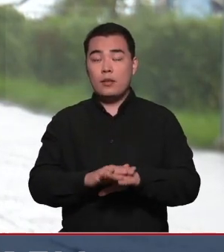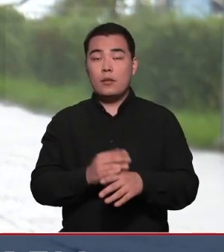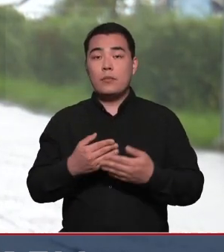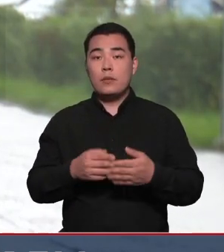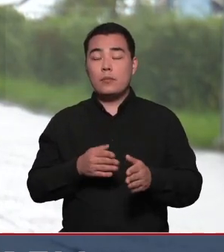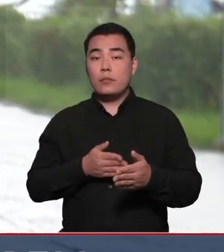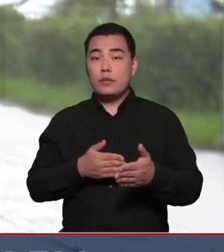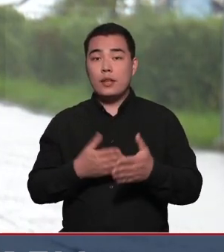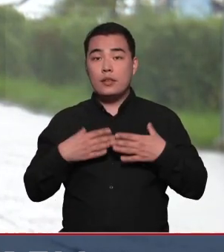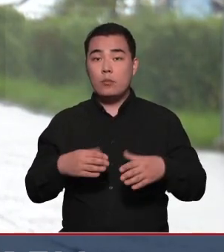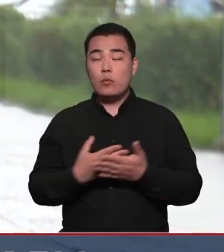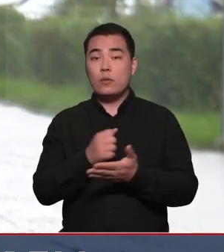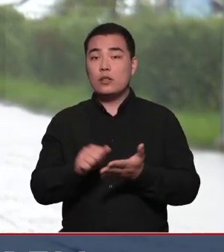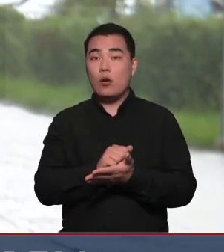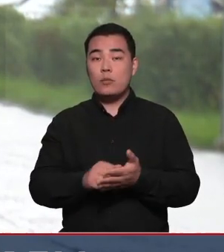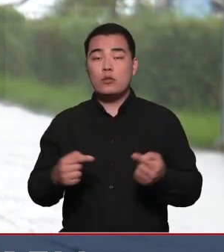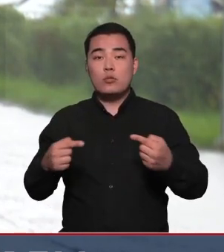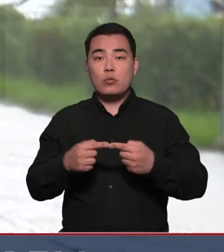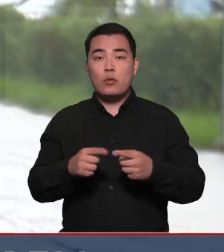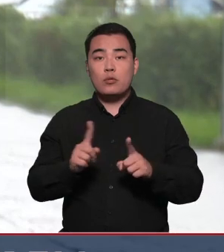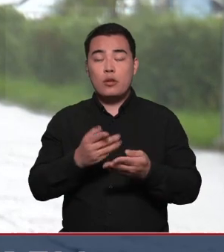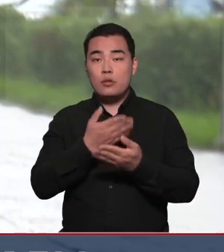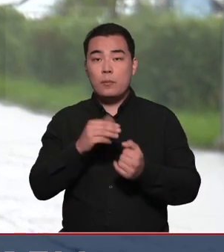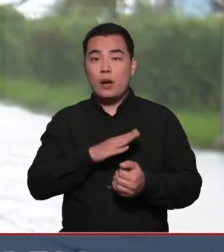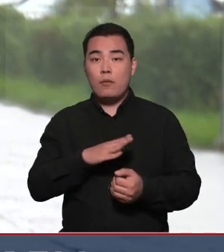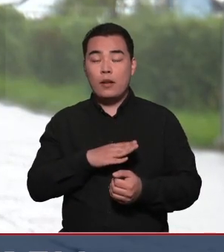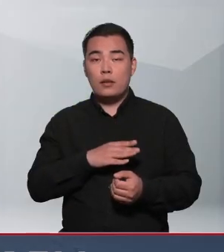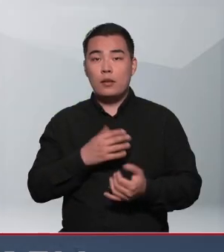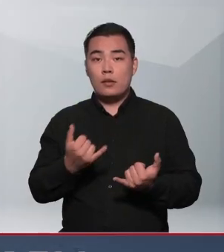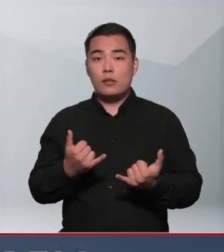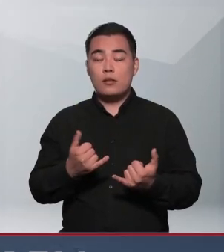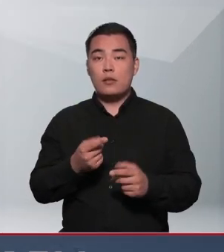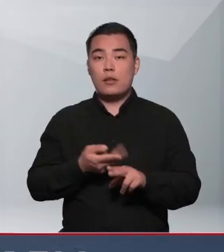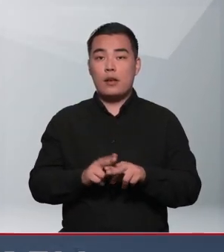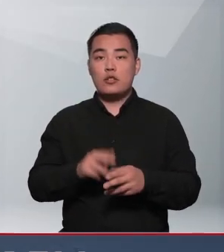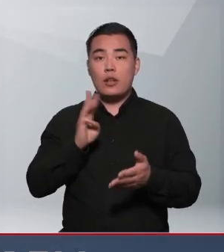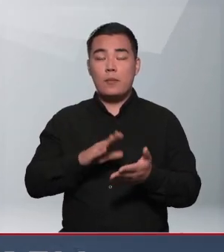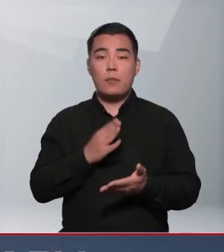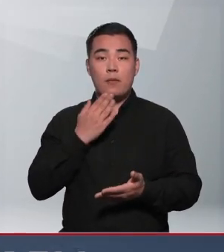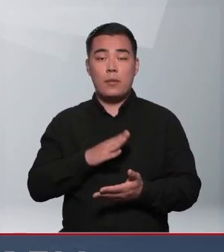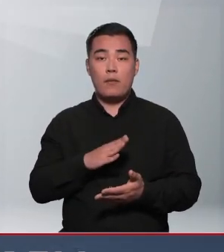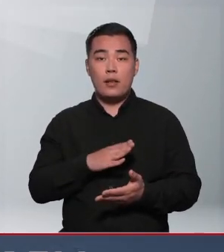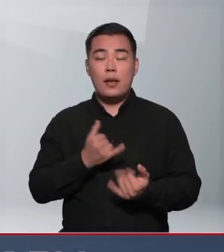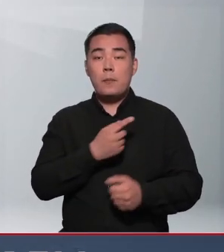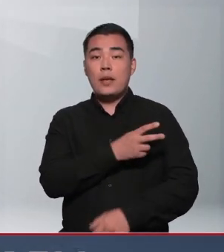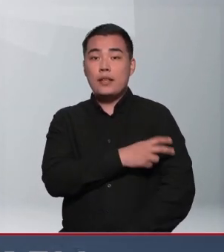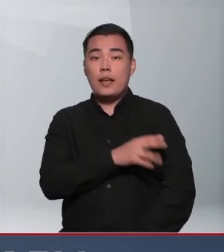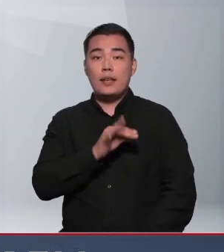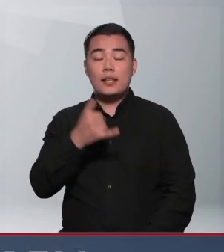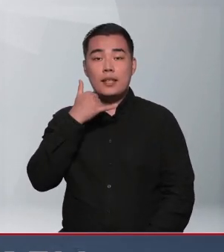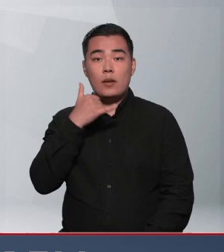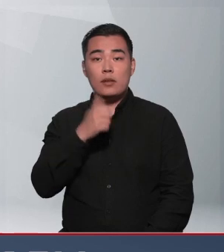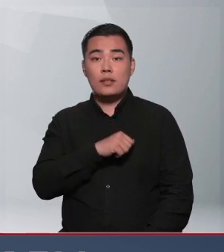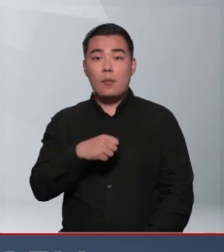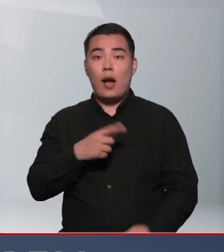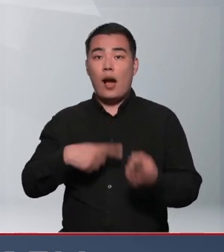аспайтын, ал жаңа құжатта жанаспайтын саласы аз, аяз кеңіді. Мысалы, медициналық бұйымдар мен ұялы байланыс құрылғылары